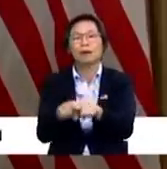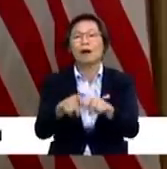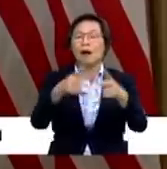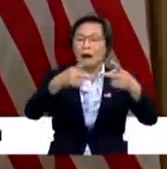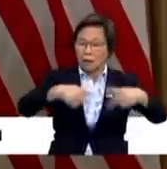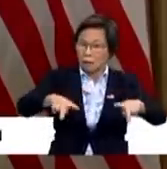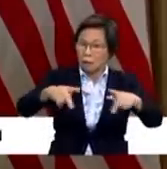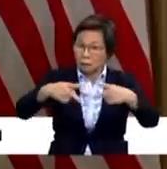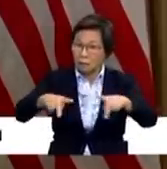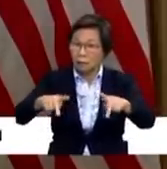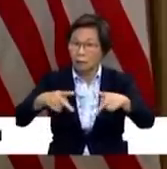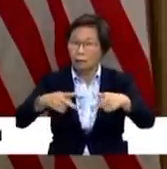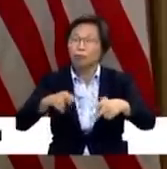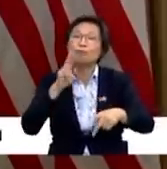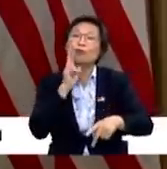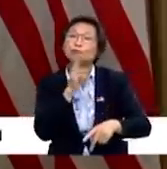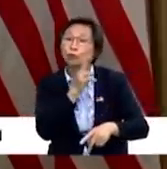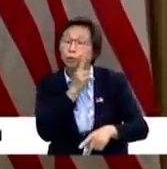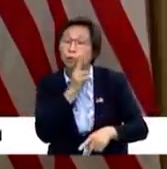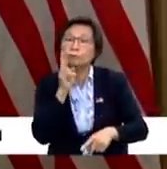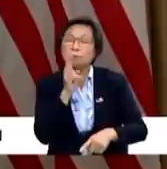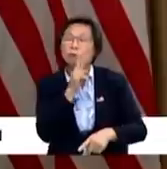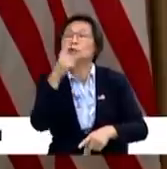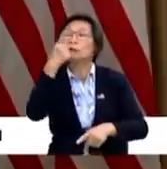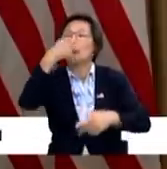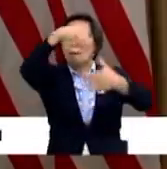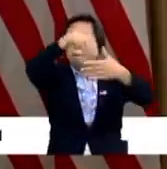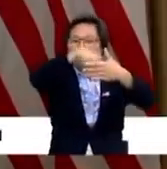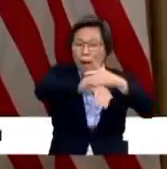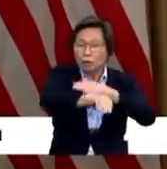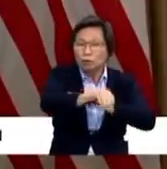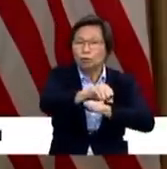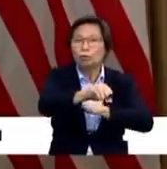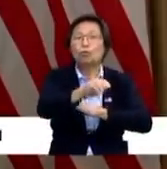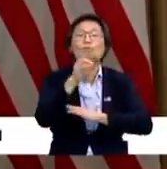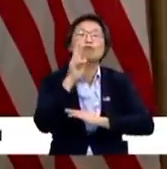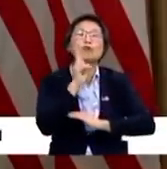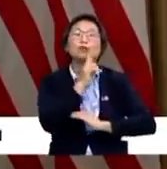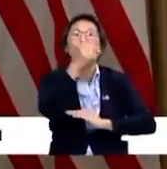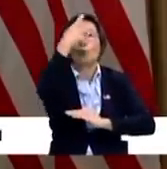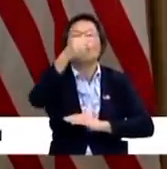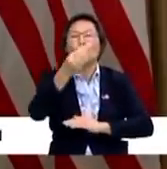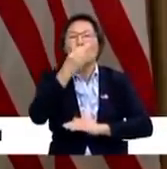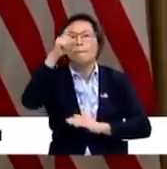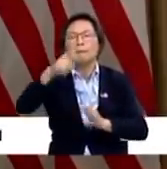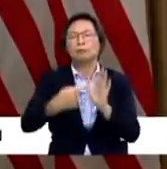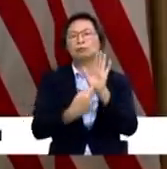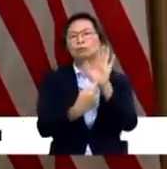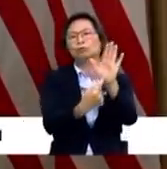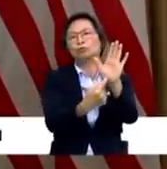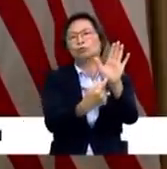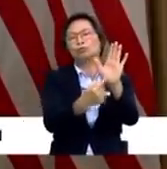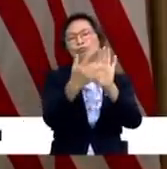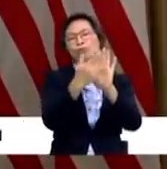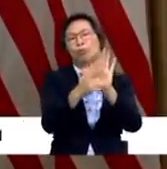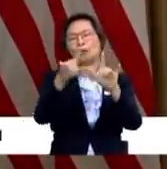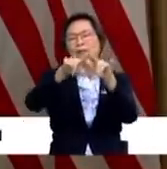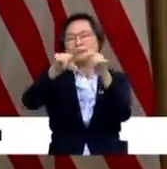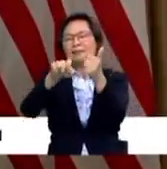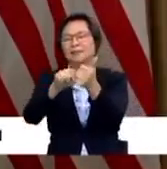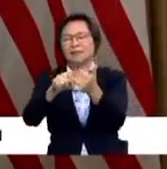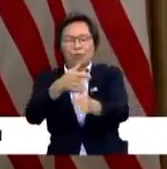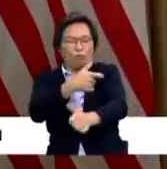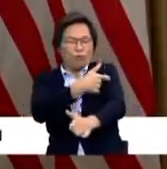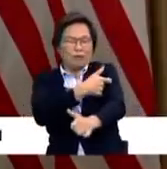ini penuh memastikan mereka yang memasuki premis untuk Daini Misty menunjukkan segel digital